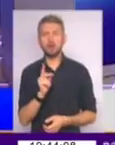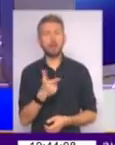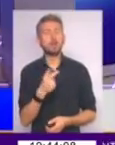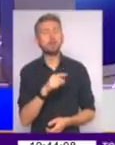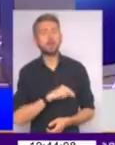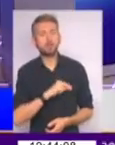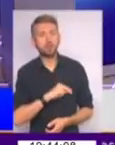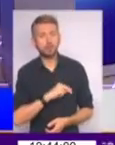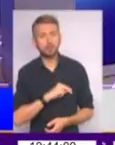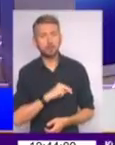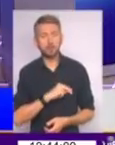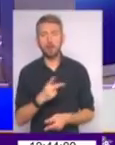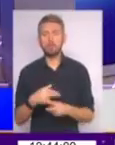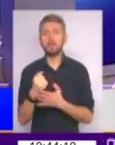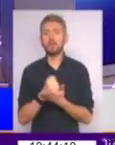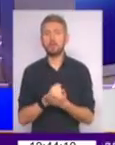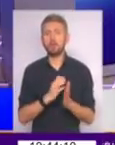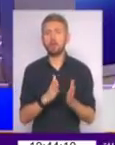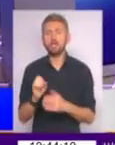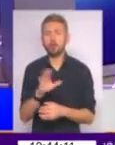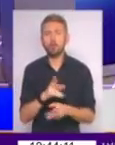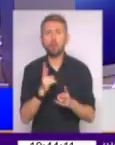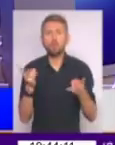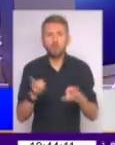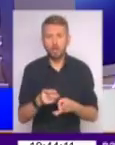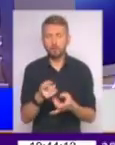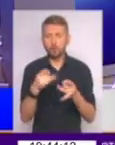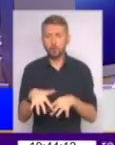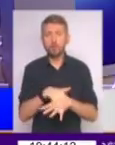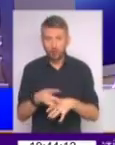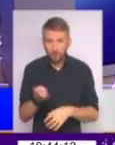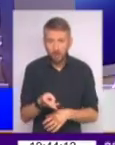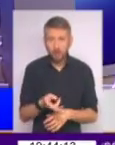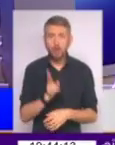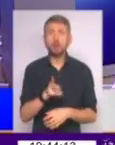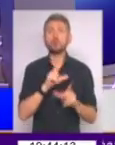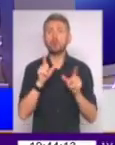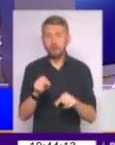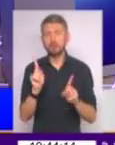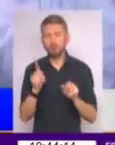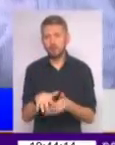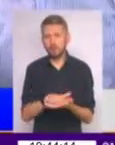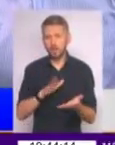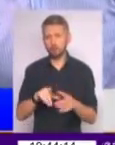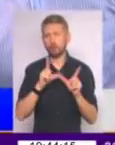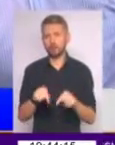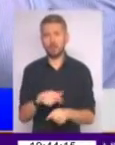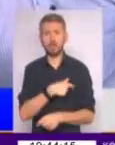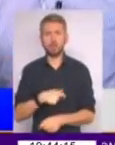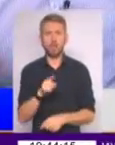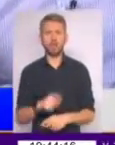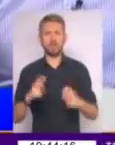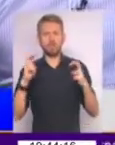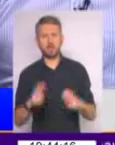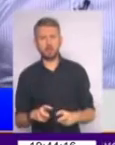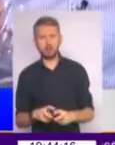працюєте? Підписує режим Європу. Кому він надо? Він простому народу надо. Хто їздив, той буде їздити. От ви, депутати, ви сіли, в любе